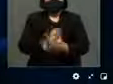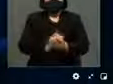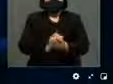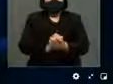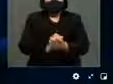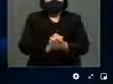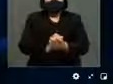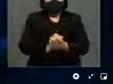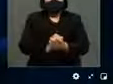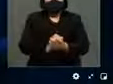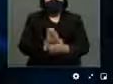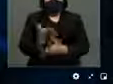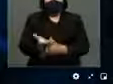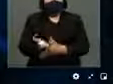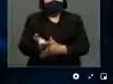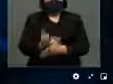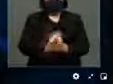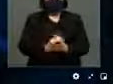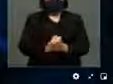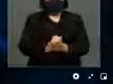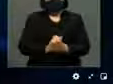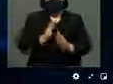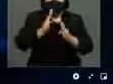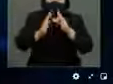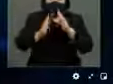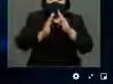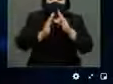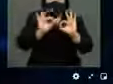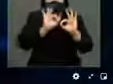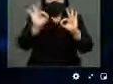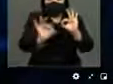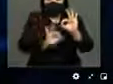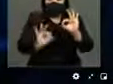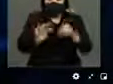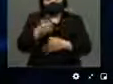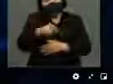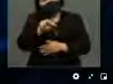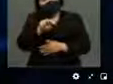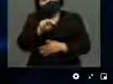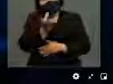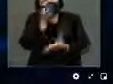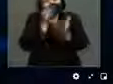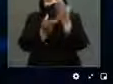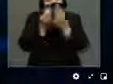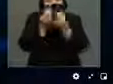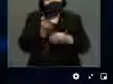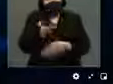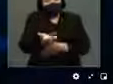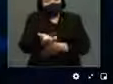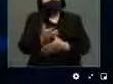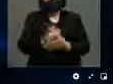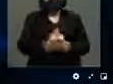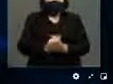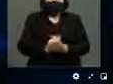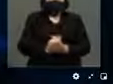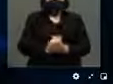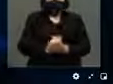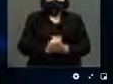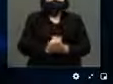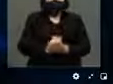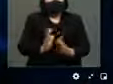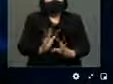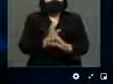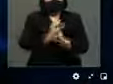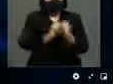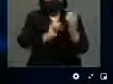กอร์บอร์ดขออนุญาตได้นำขึ้น Facebook นะครับเพื่อที่จะได้ให้ท่านไปสืบค้นได้ในตรงนั้นนะครับมาดูในภาพรวมของ